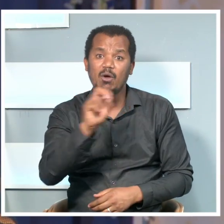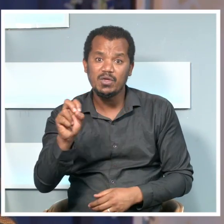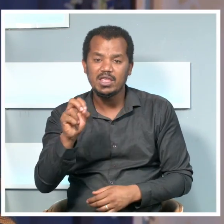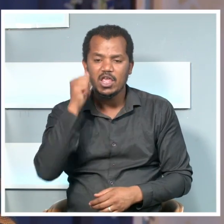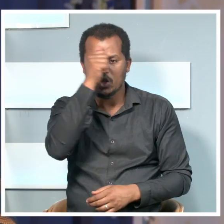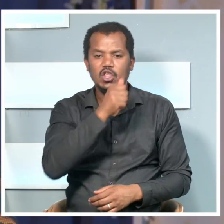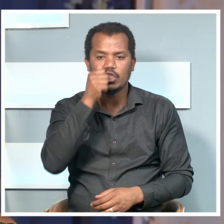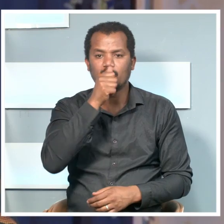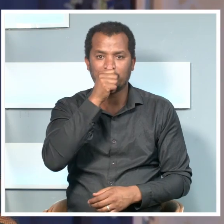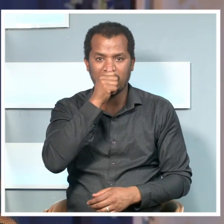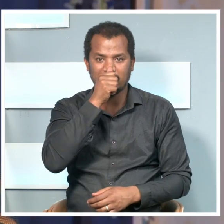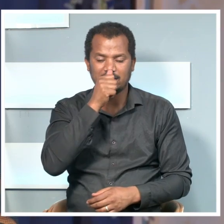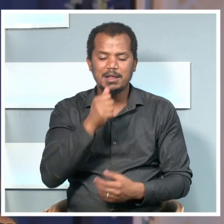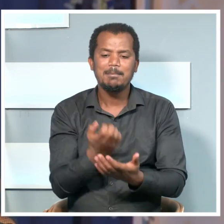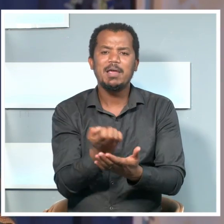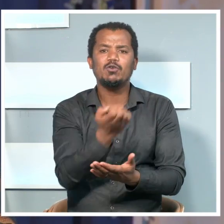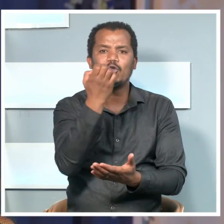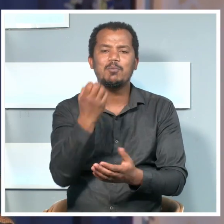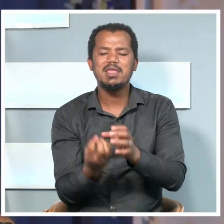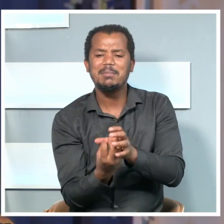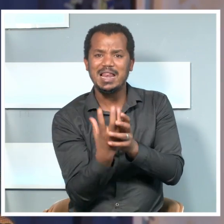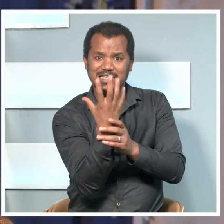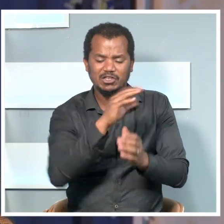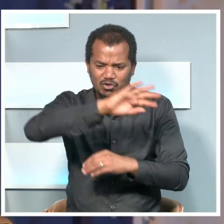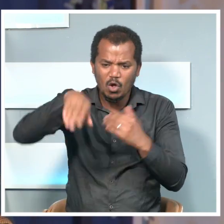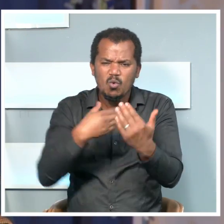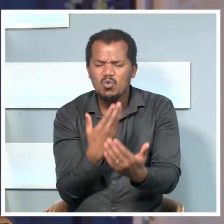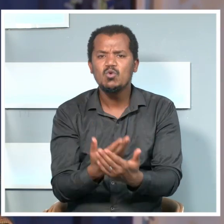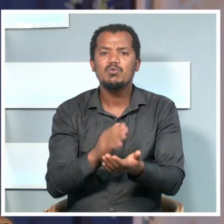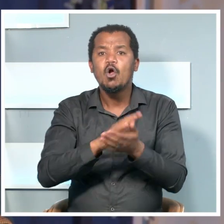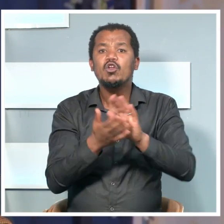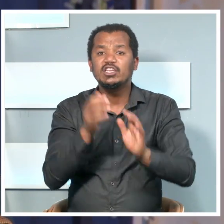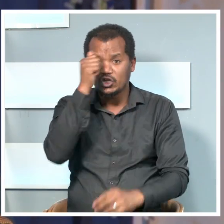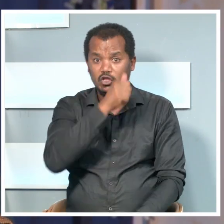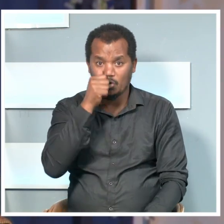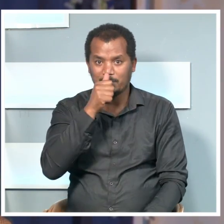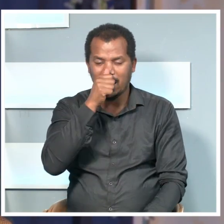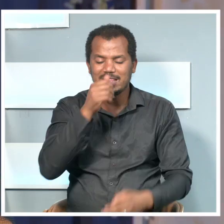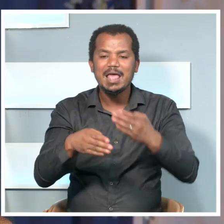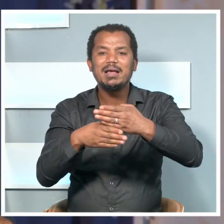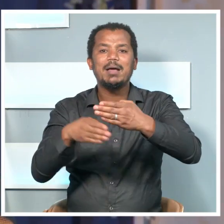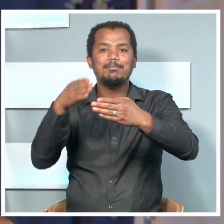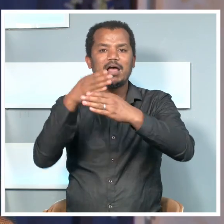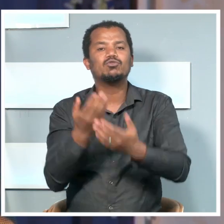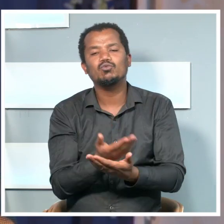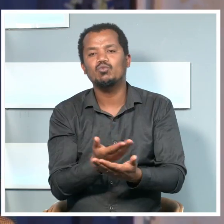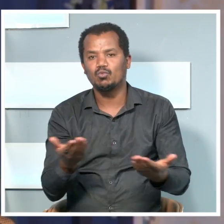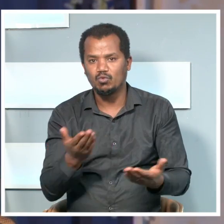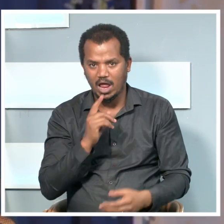ዴሞክራሲያዊ ኢትዮጵያን በኢኮኖሚ የበለጸገች የሁሉም የሆነች ኢትዮጵያን የመገንባት ጉዳይ